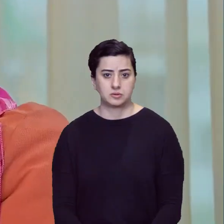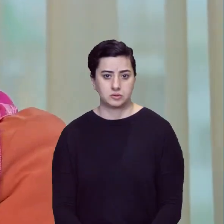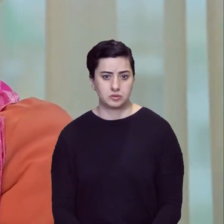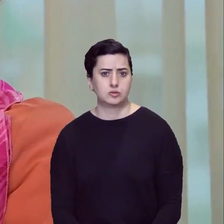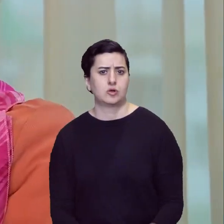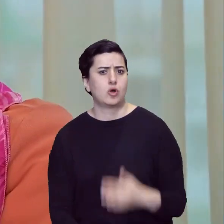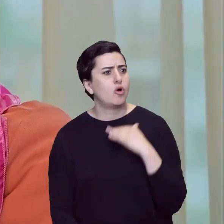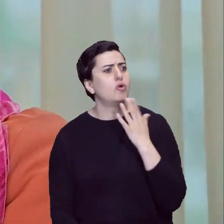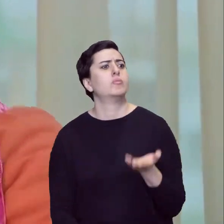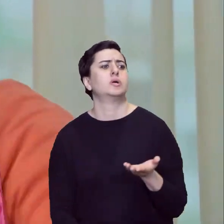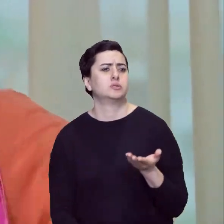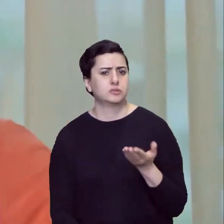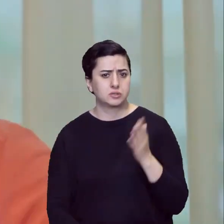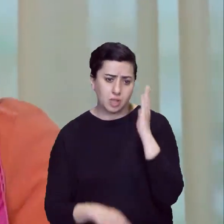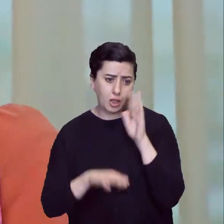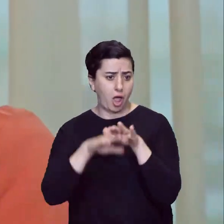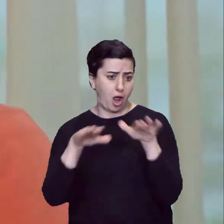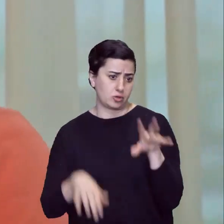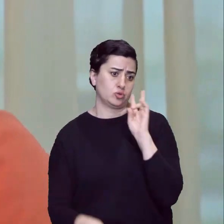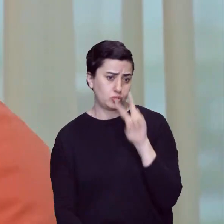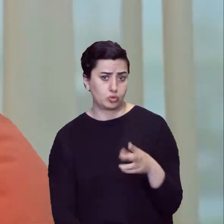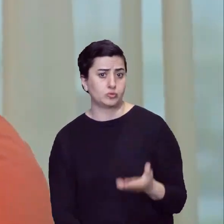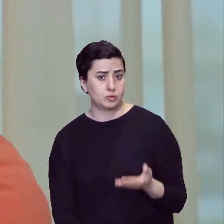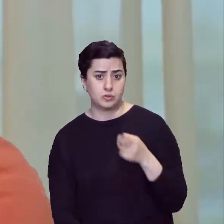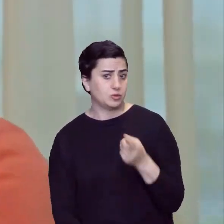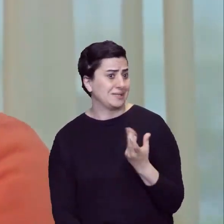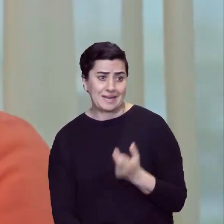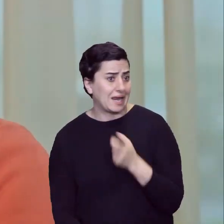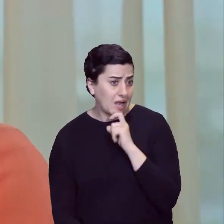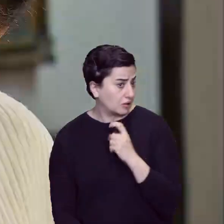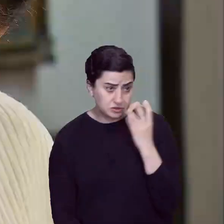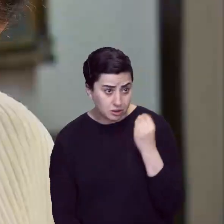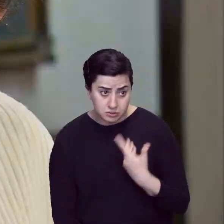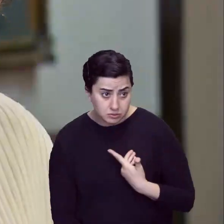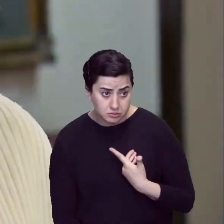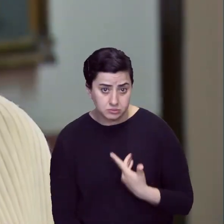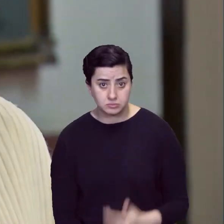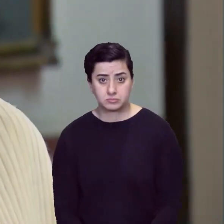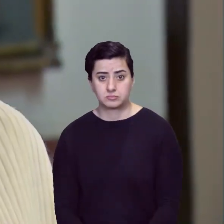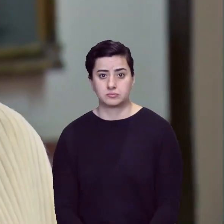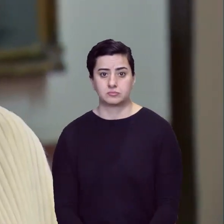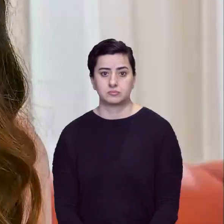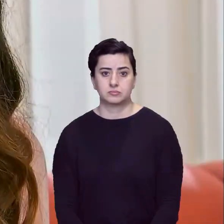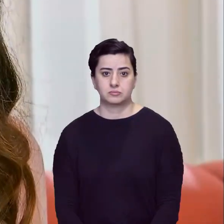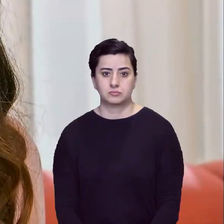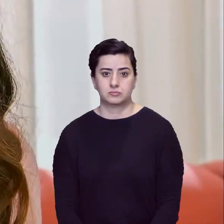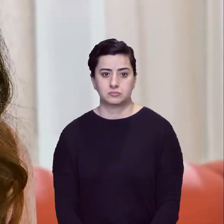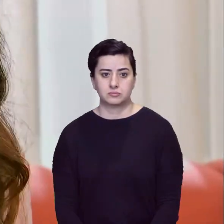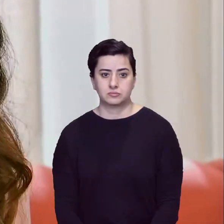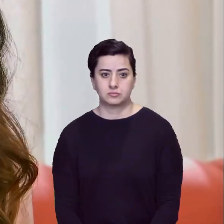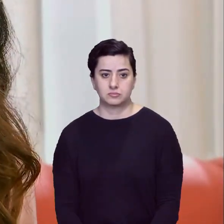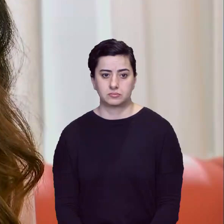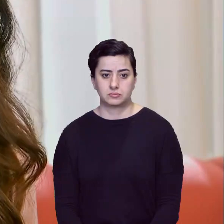Ay, olur mu öyle, dönürüm, yatakları ayırmışlar diyorum. Bunun neresi yanlış anlaşılır Allah sen?